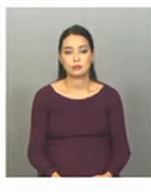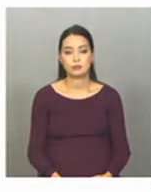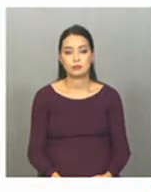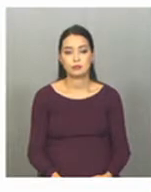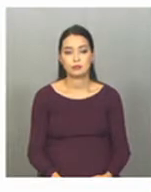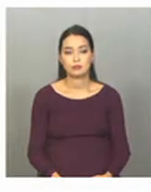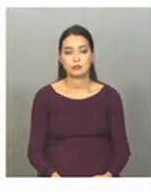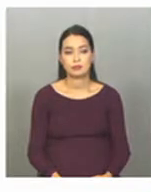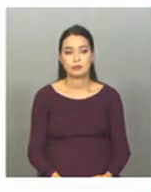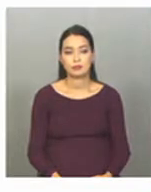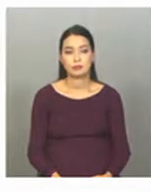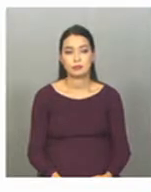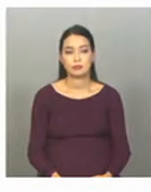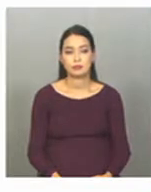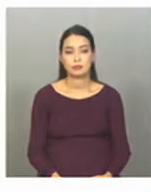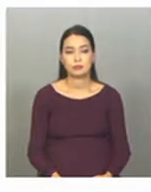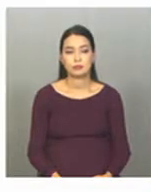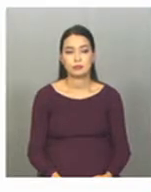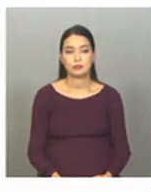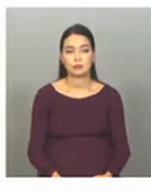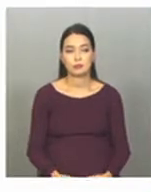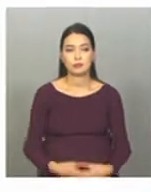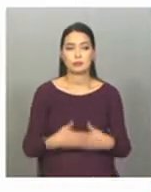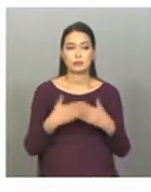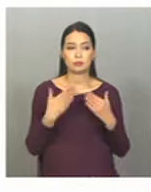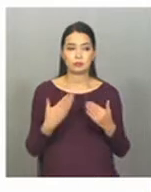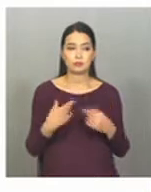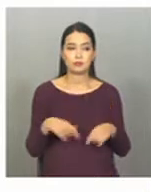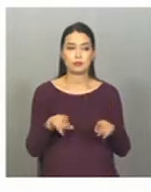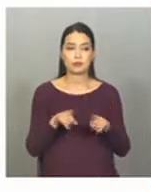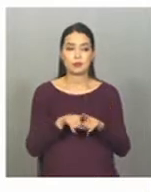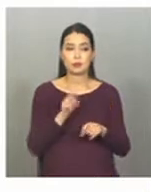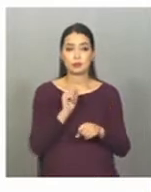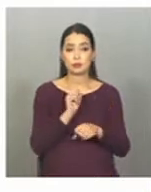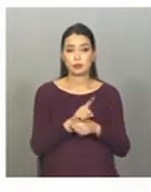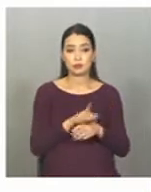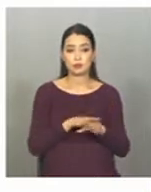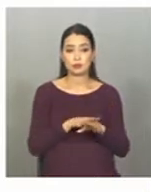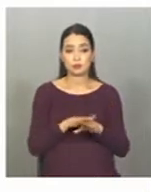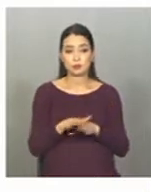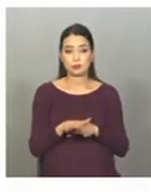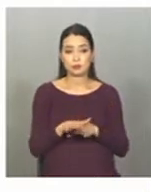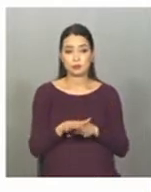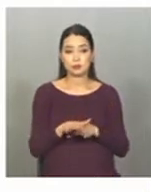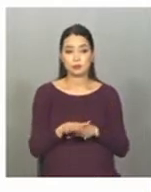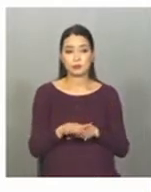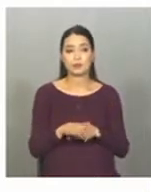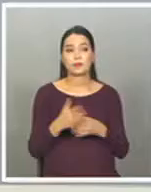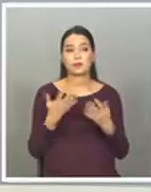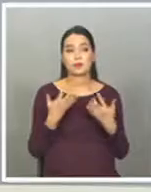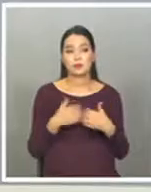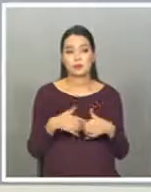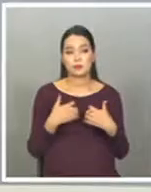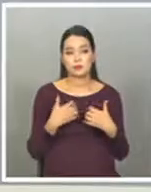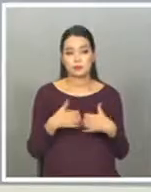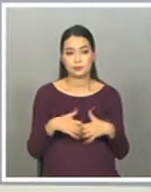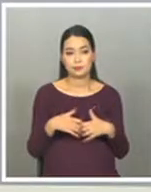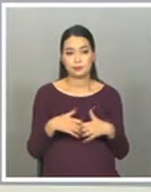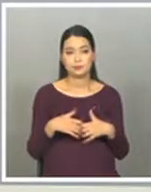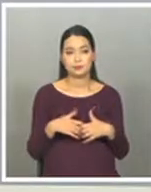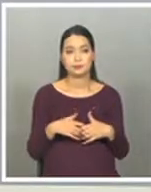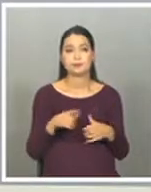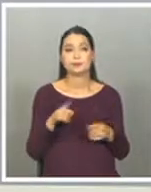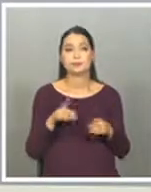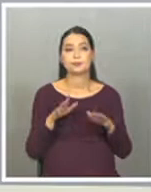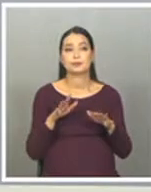азайтылған Y. Енді мынадай тапсырма орындайық. Өрнекті ықшамдаңыз. Біздерде